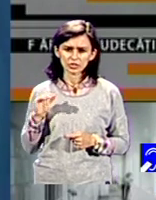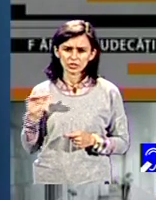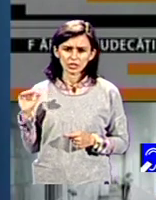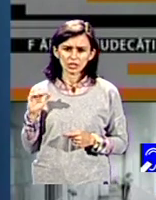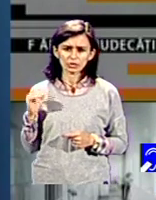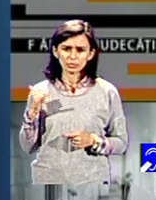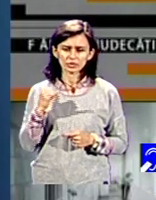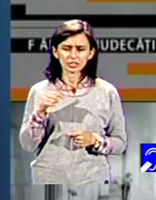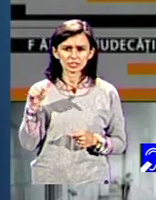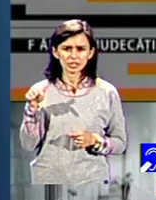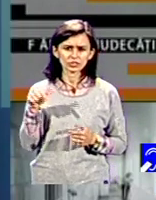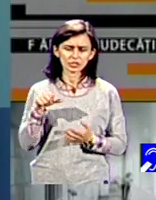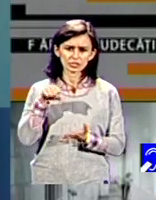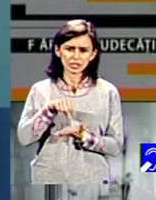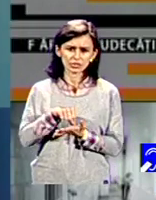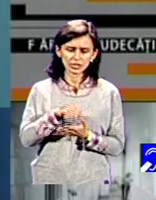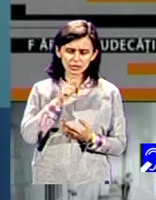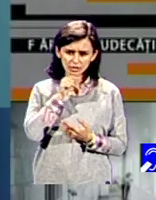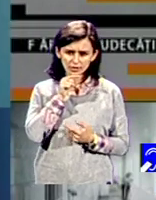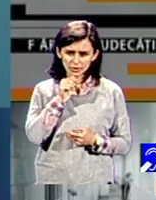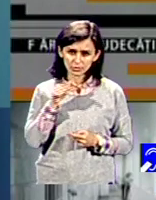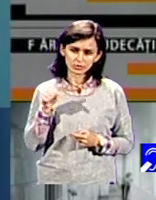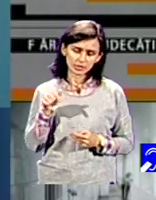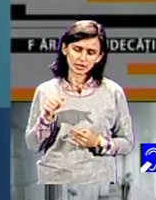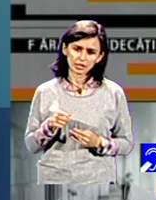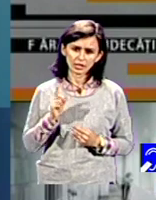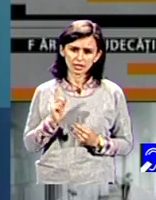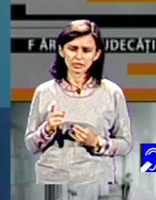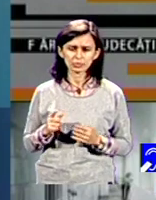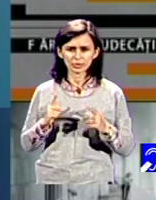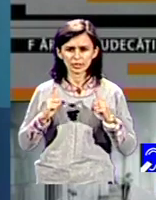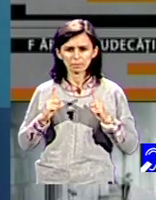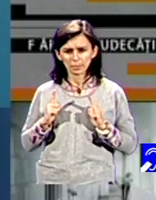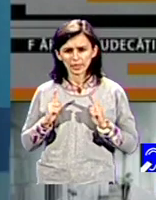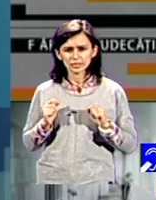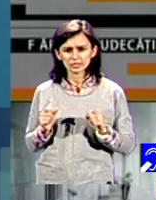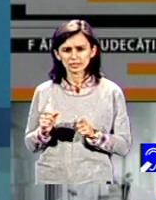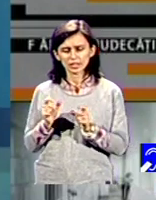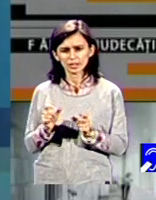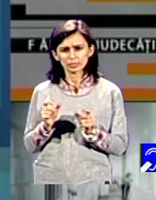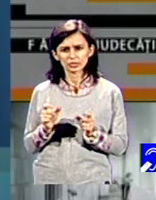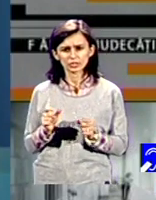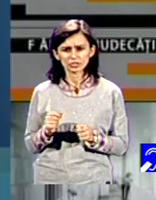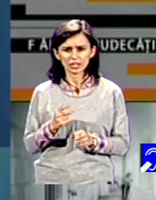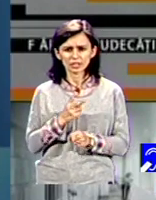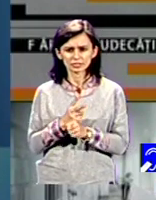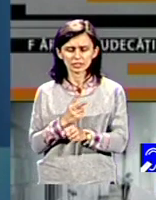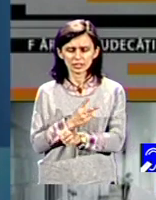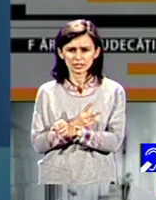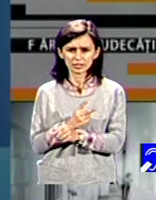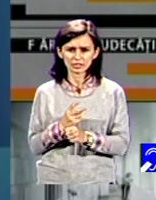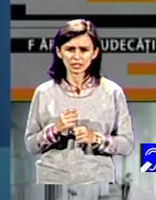centre unei teoretică ar trebui să stea la adăpost sub Protecția statului până